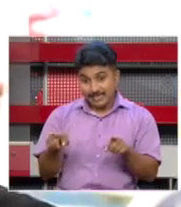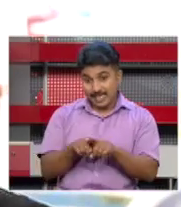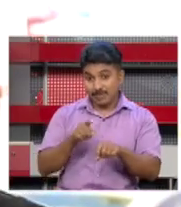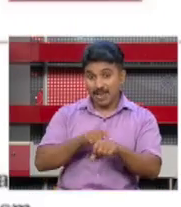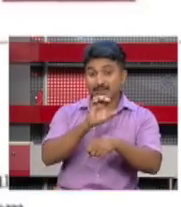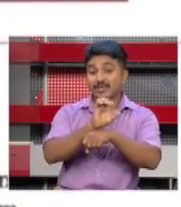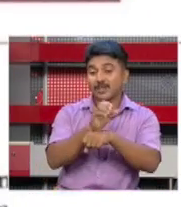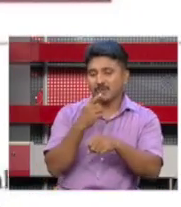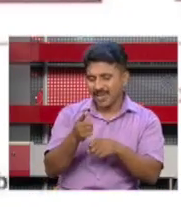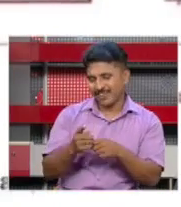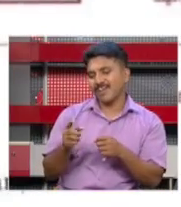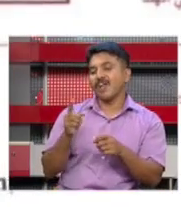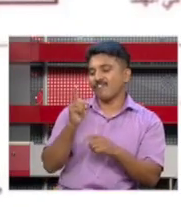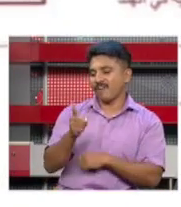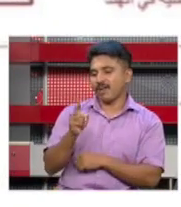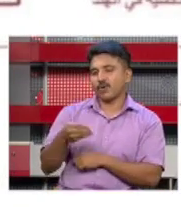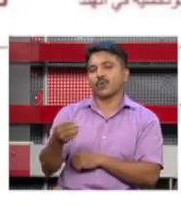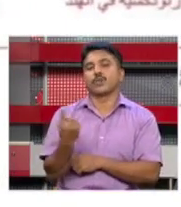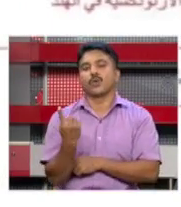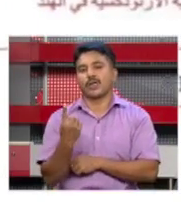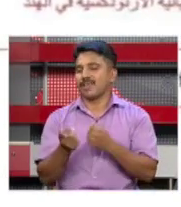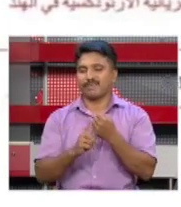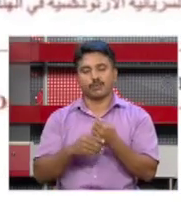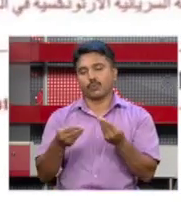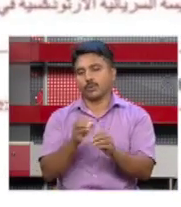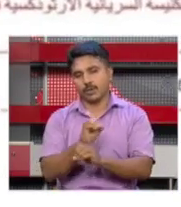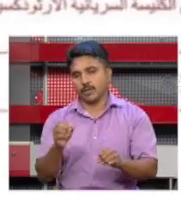ചെയ്തതെന്നും നടപടി എടുത്തിട്ടില്ലെന്നും യാക്കോബായ സഭ പ്രതികരിച്ചു. ഏഷ്യാനെറ്റ് ന്യൂസ്, കൊച്ചി.